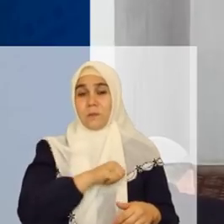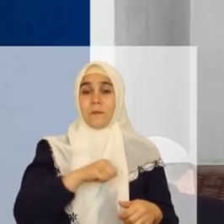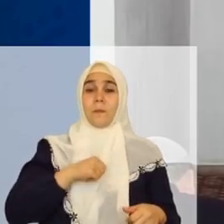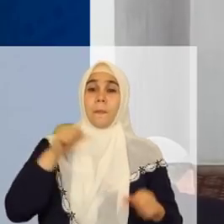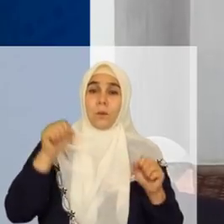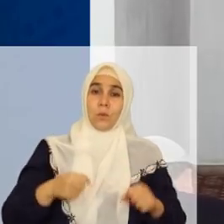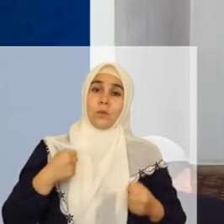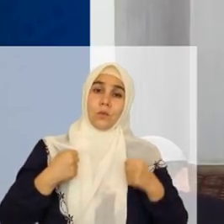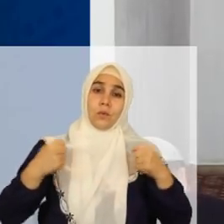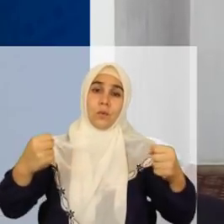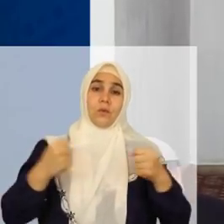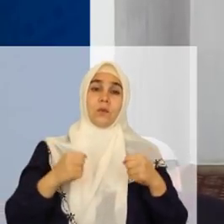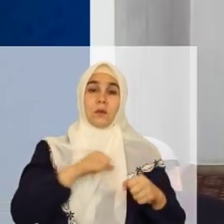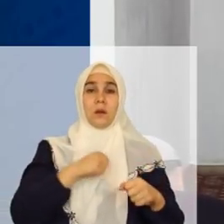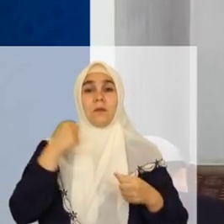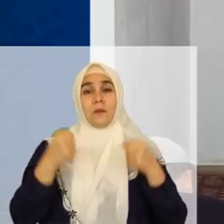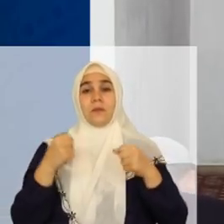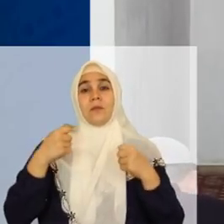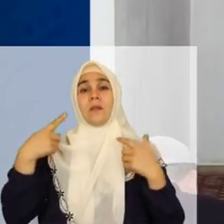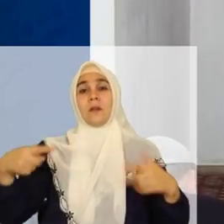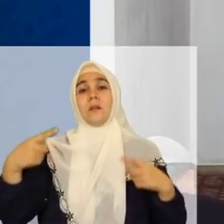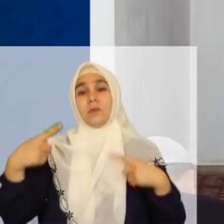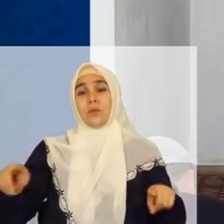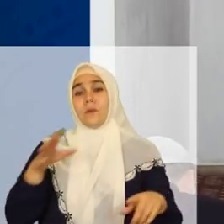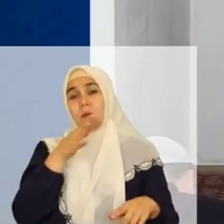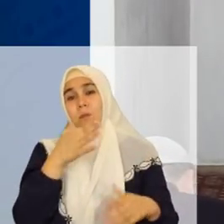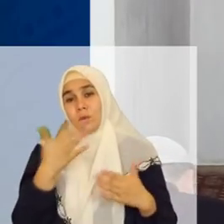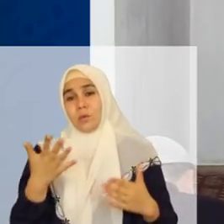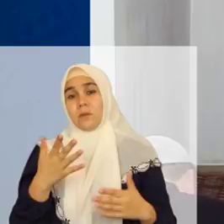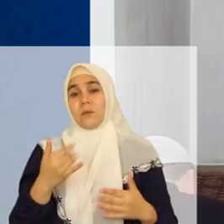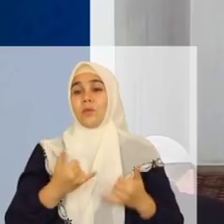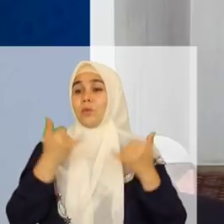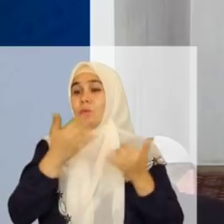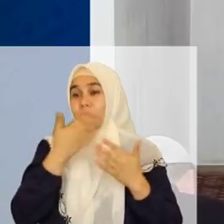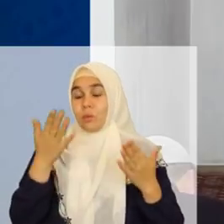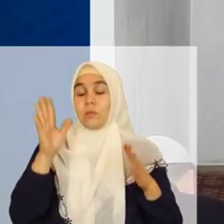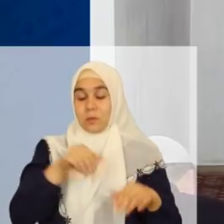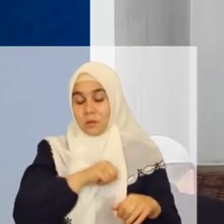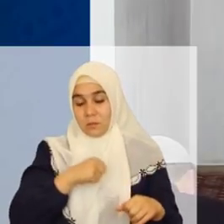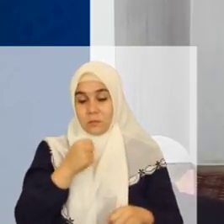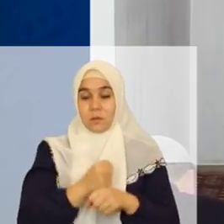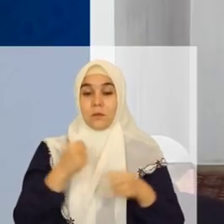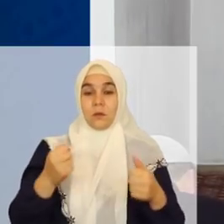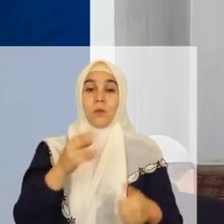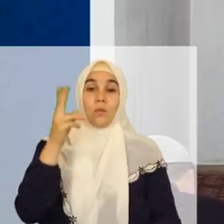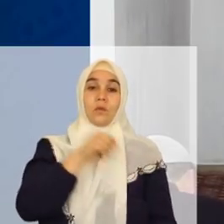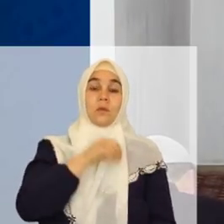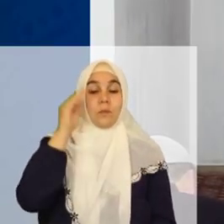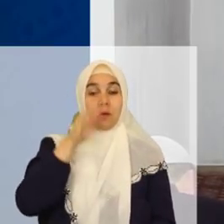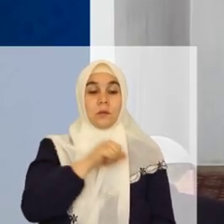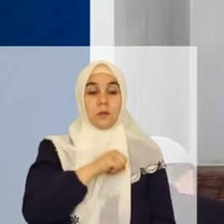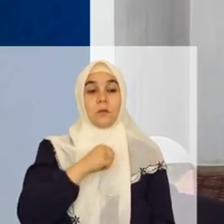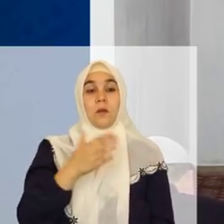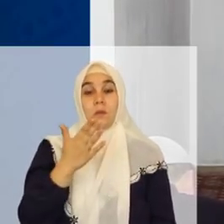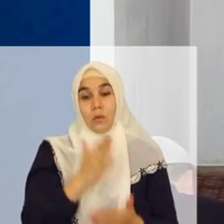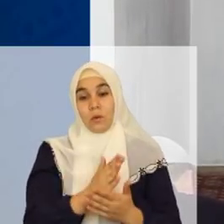yaxshi, bu shundan boshqa hozir ilojimiz yo'q, lekin behurmat bo'lmaydi desa, endi Alloh o'zi kechirsin, u yog'i